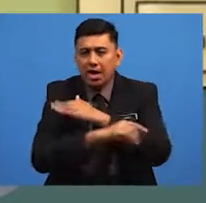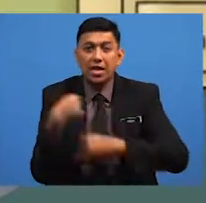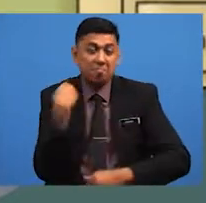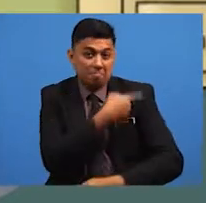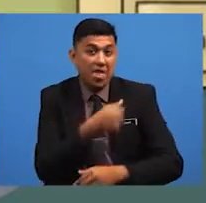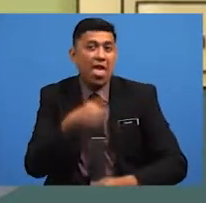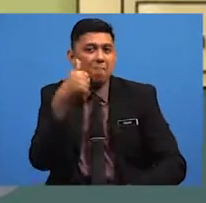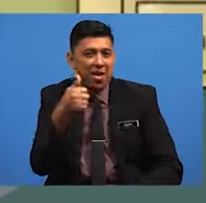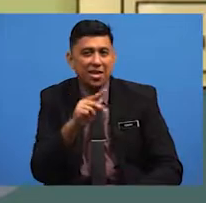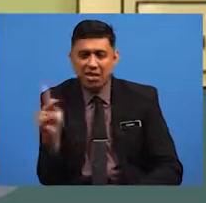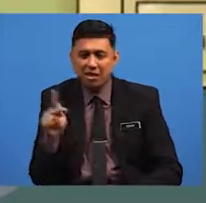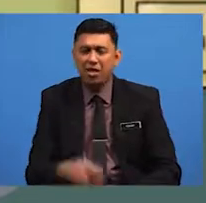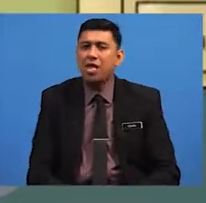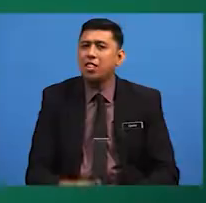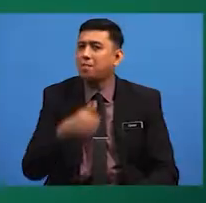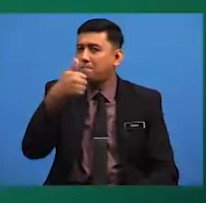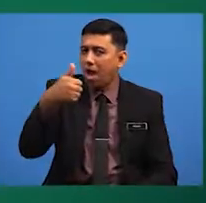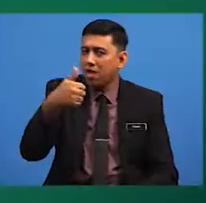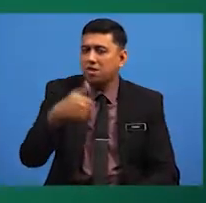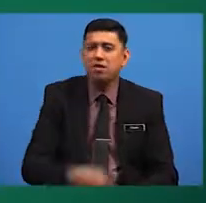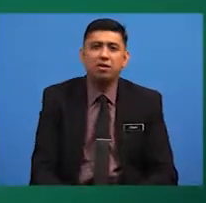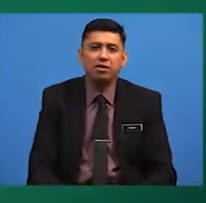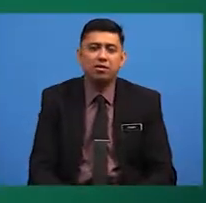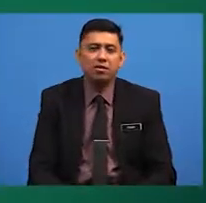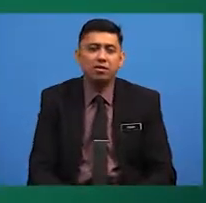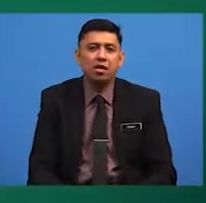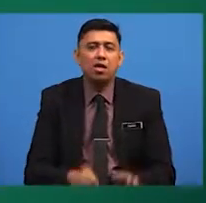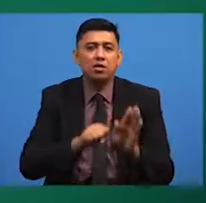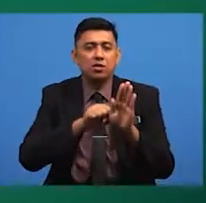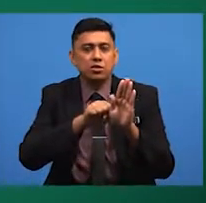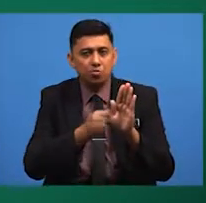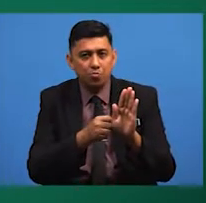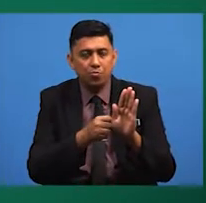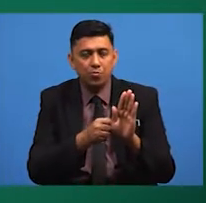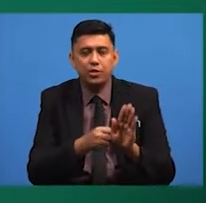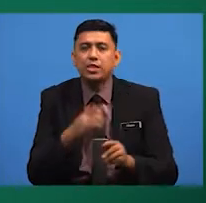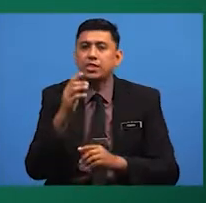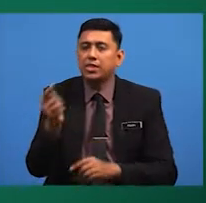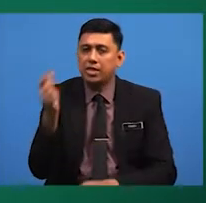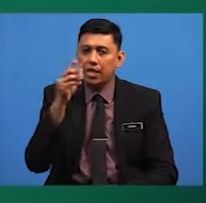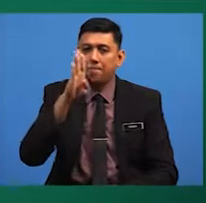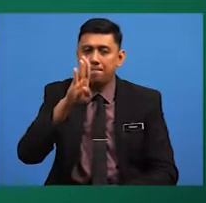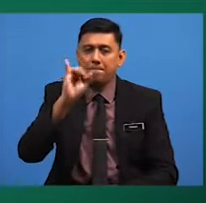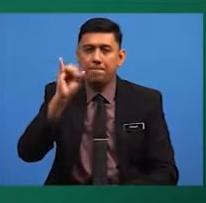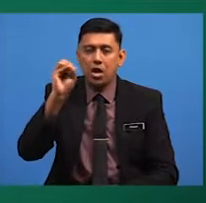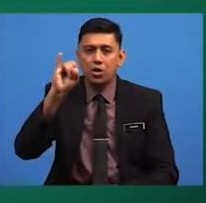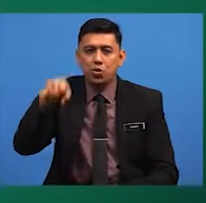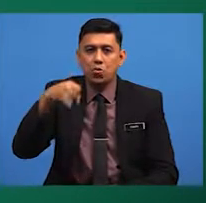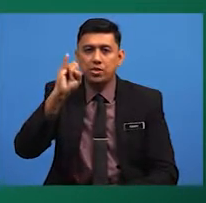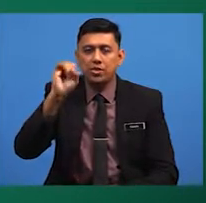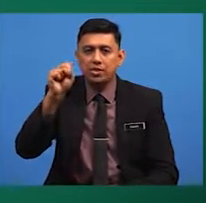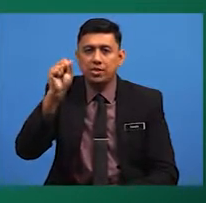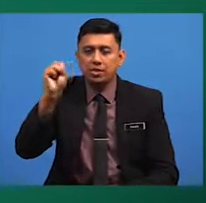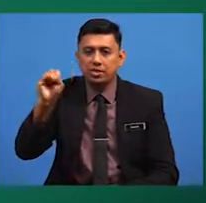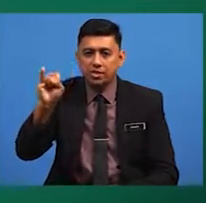Hebatkan terbaik sumber tenaga Bayu jisim merupakan sumber